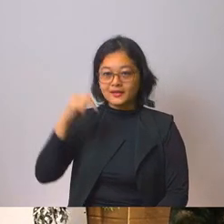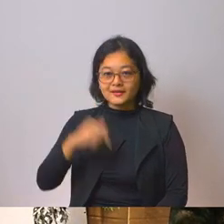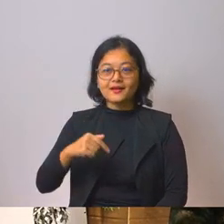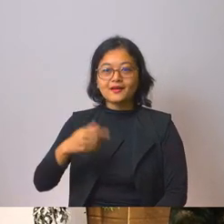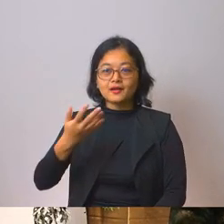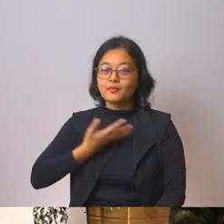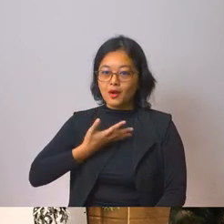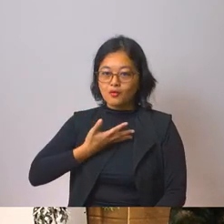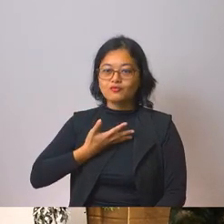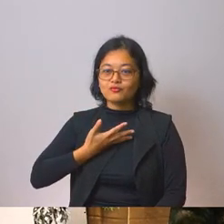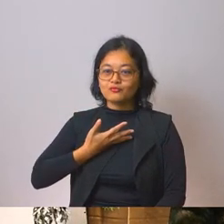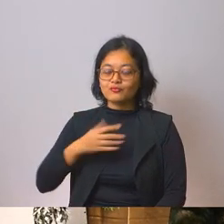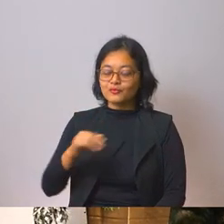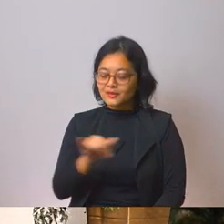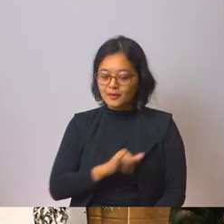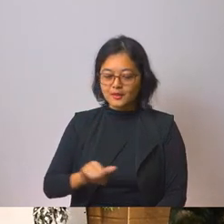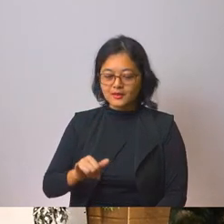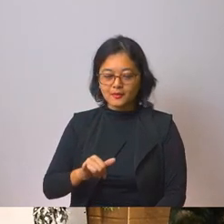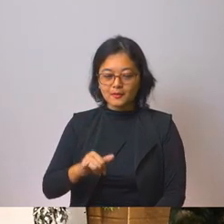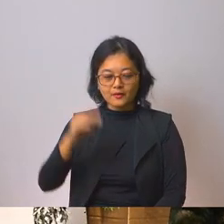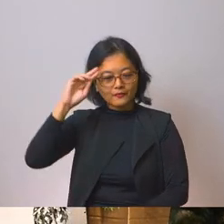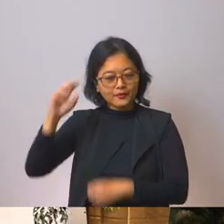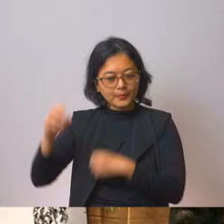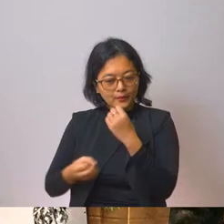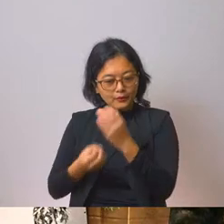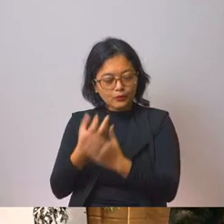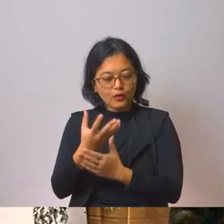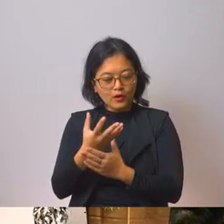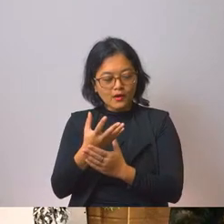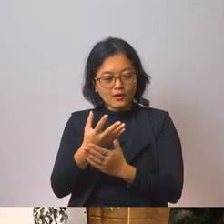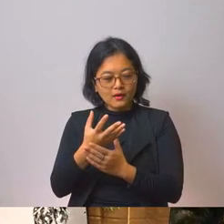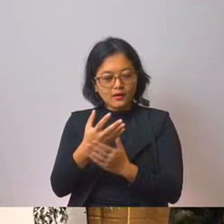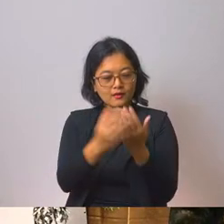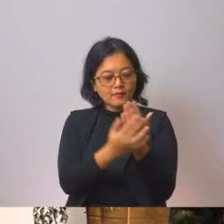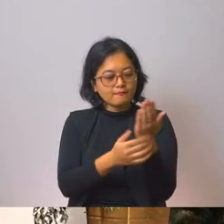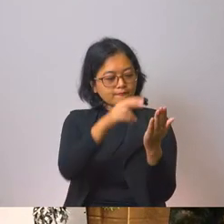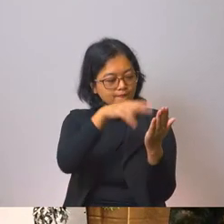bersama-sama membaca dan merenungkan firman Tuhan.